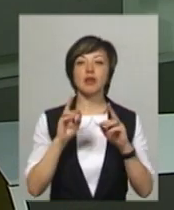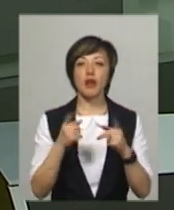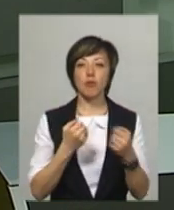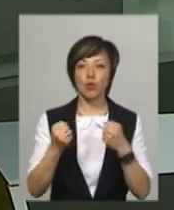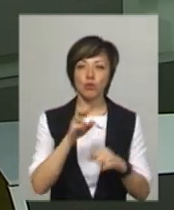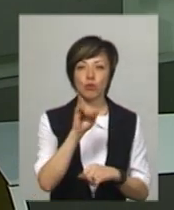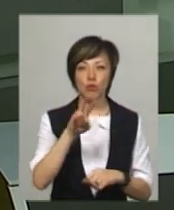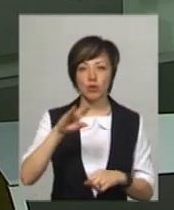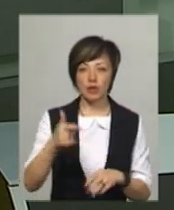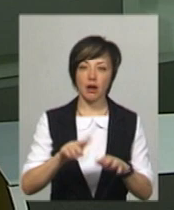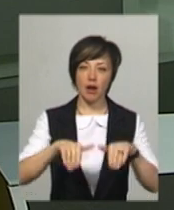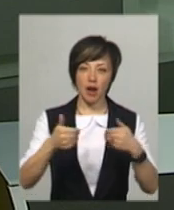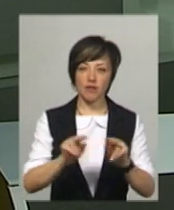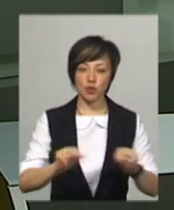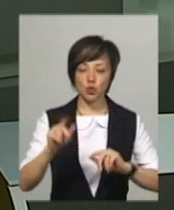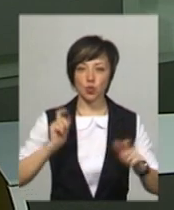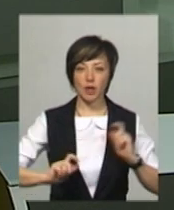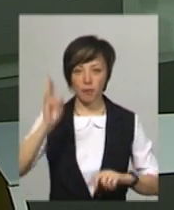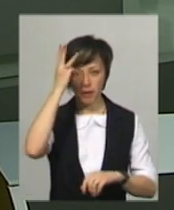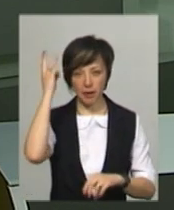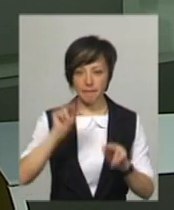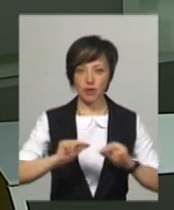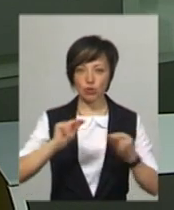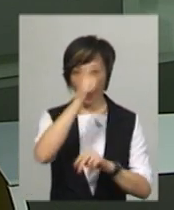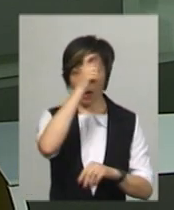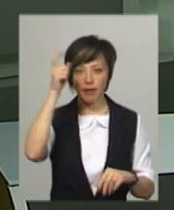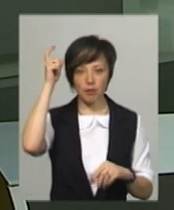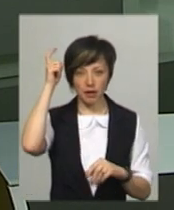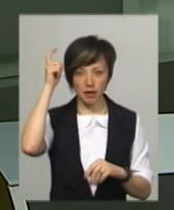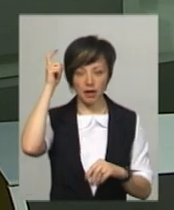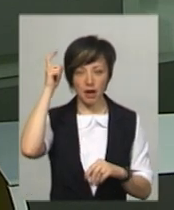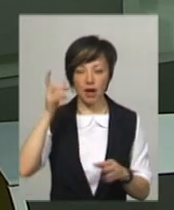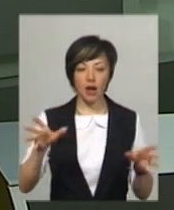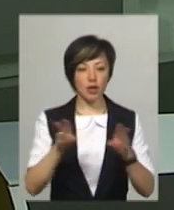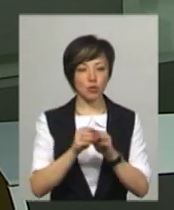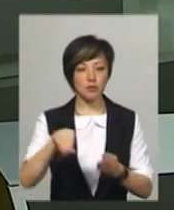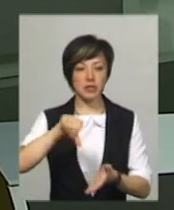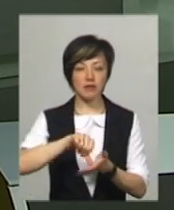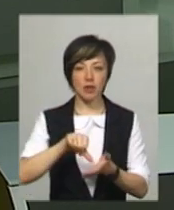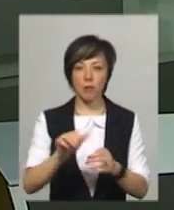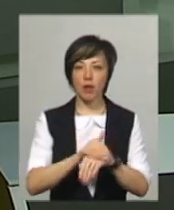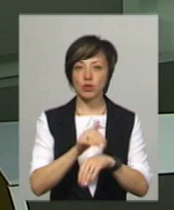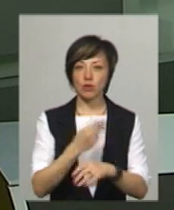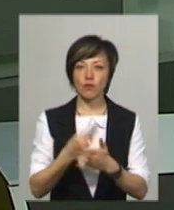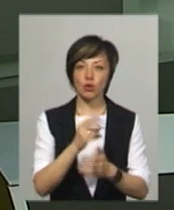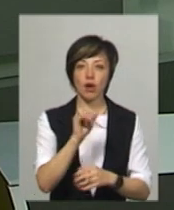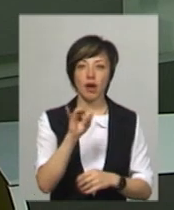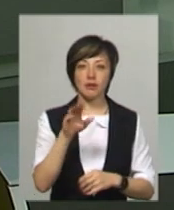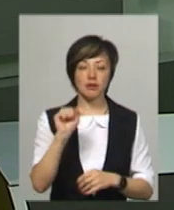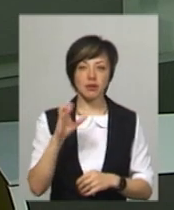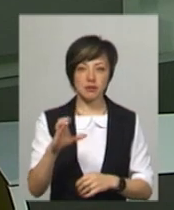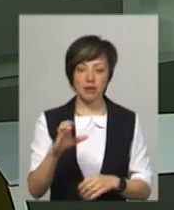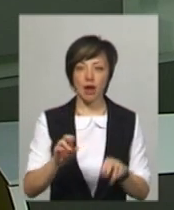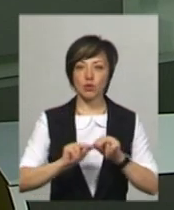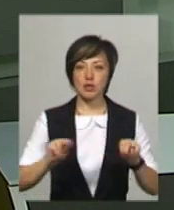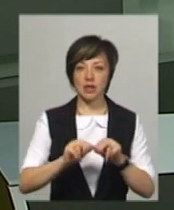булінгу, радять викладачі і студенти Хмельницької гуманітарно-педагогічної академії разом із представниками благодійного фонду «Карітас», доцент